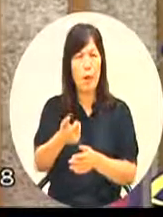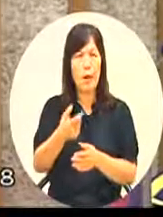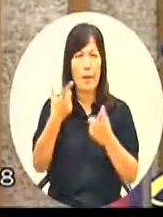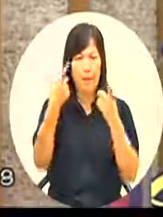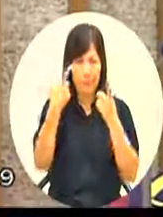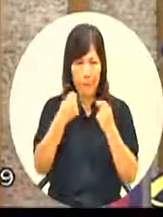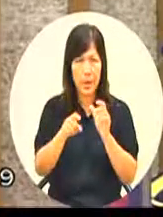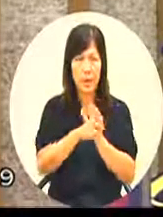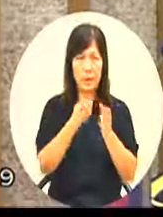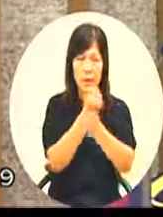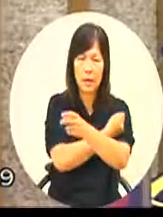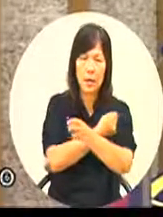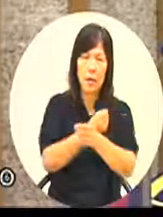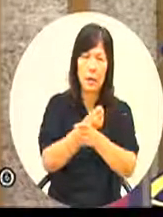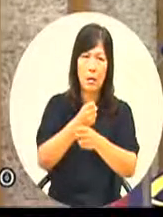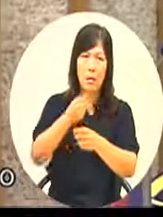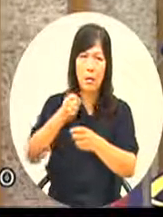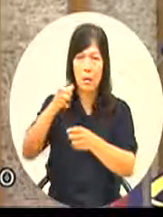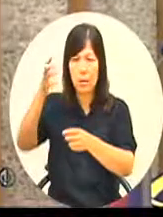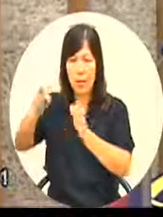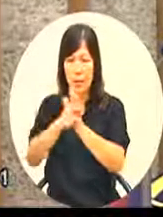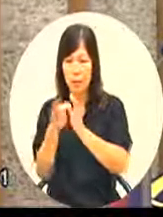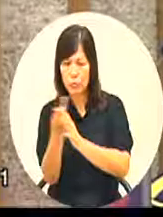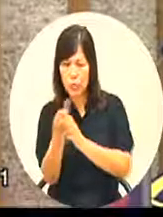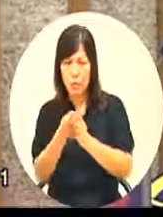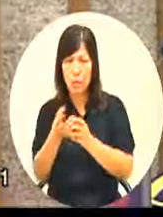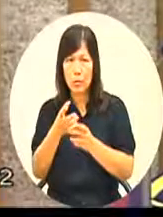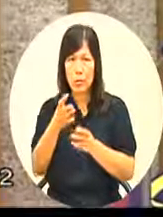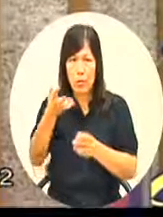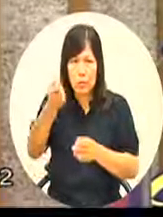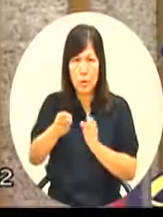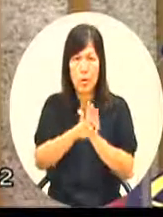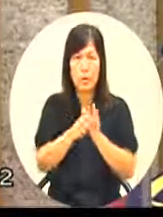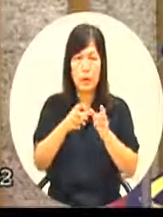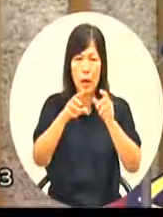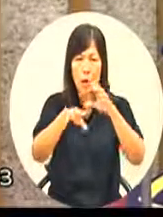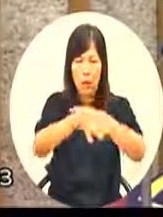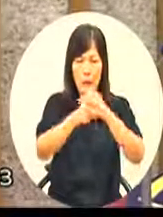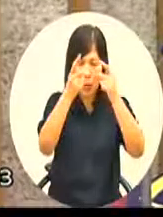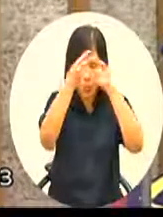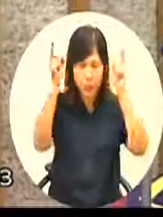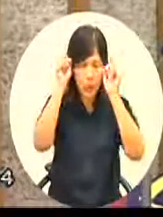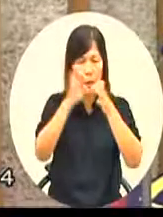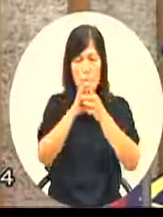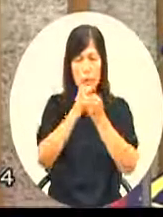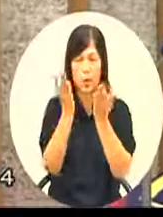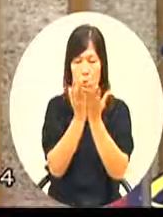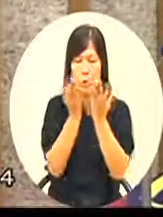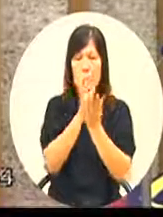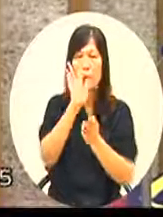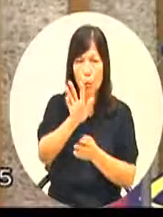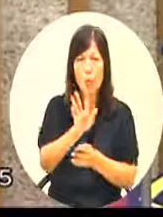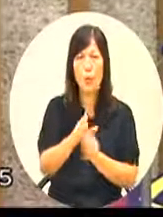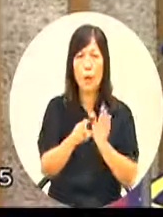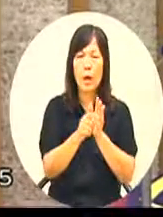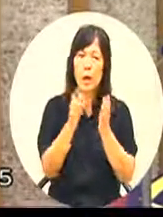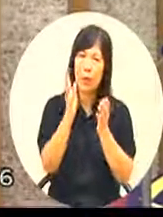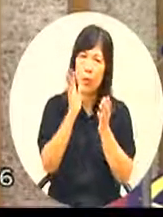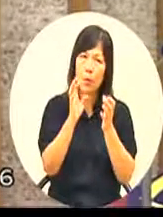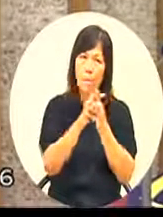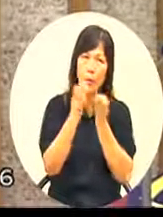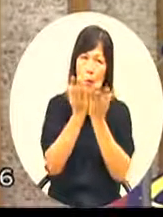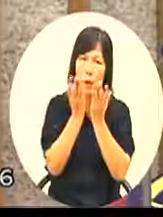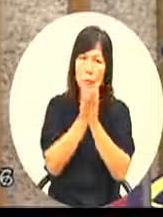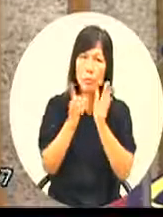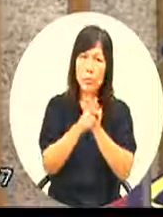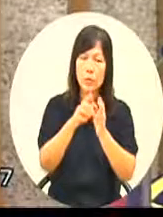在劳资关系以及劳资双方权益这部分在空大就有相关的课程，那有些课程也在那个